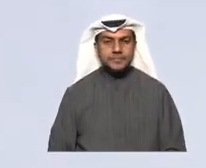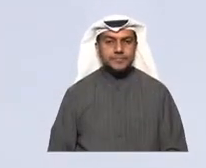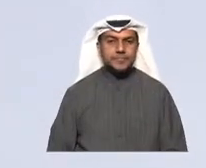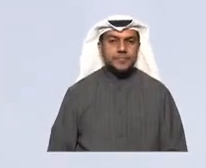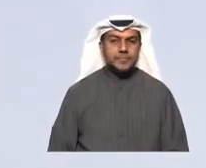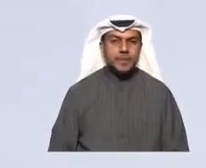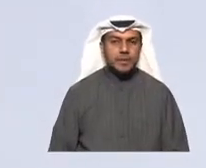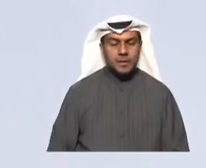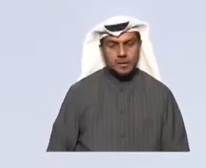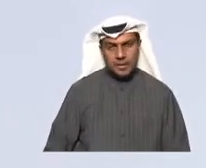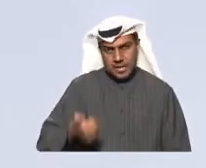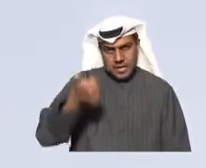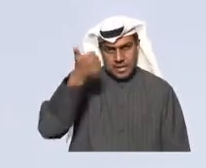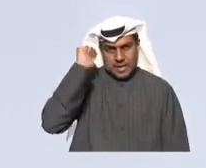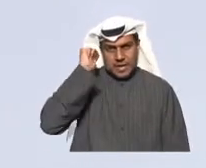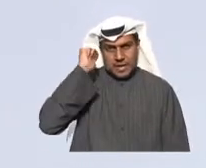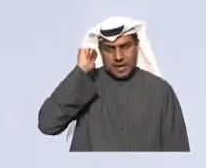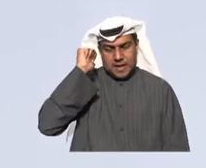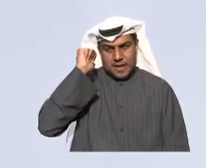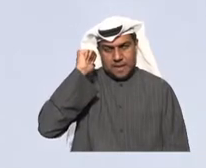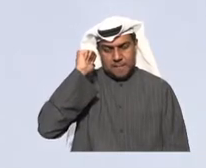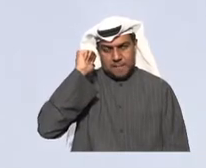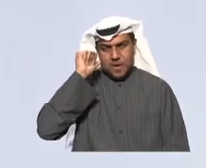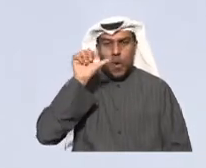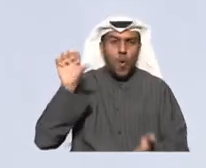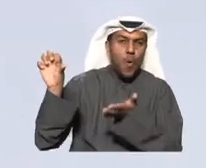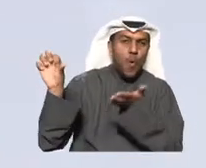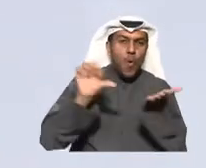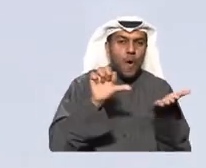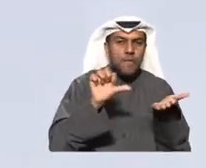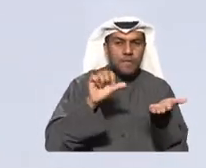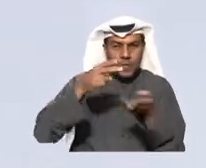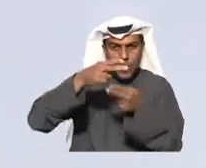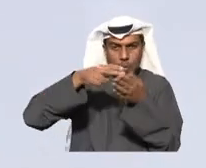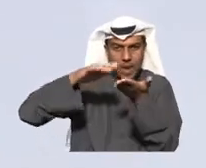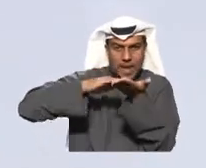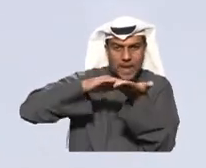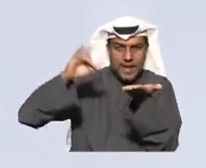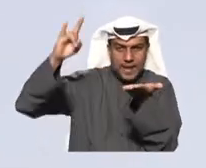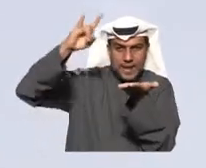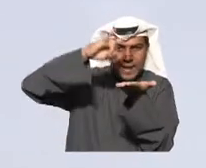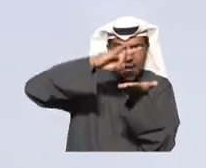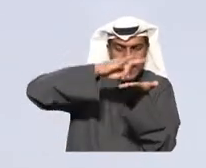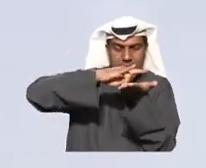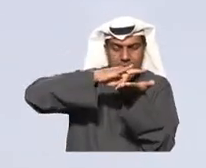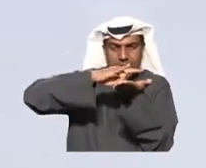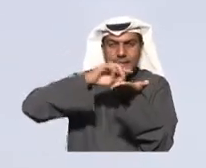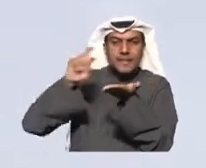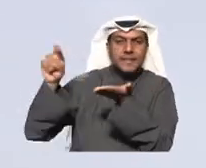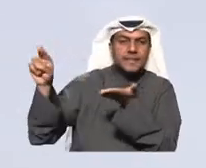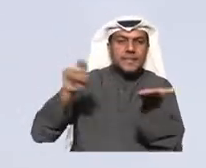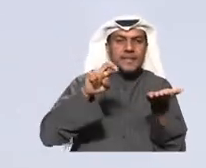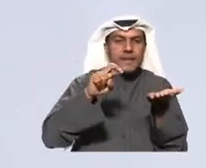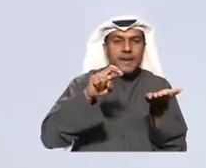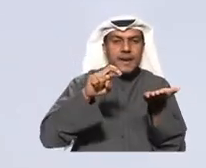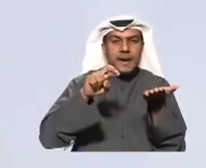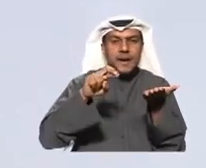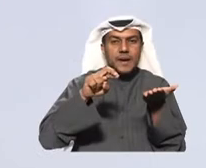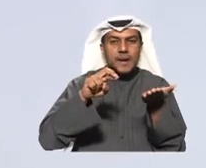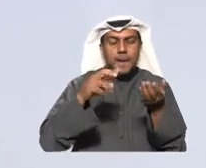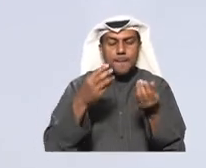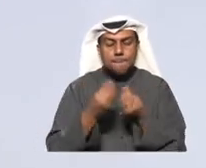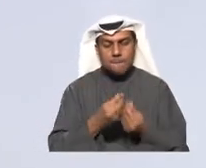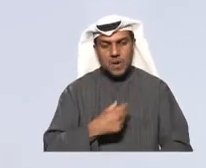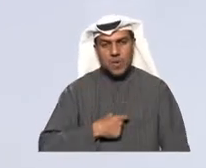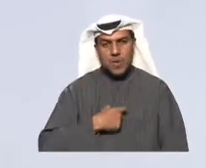لزيارة زارنا بالأمس وفد لمنظمة الصحة العالمية، وكان الدكتور أحمد المنظري كان في ضيافة